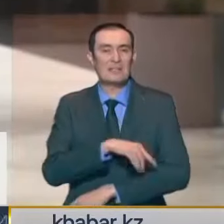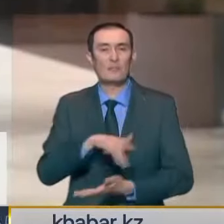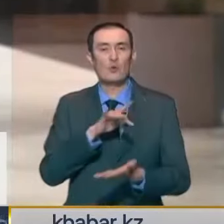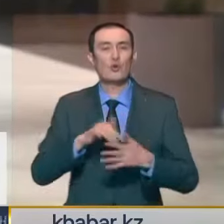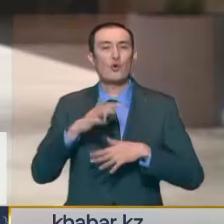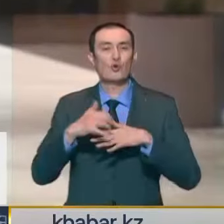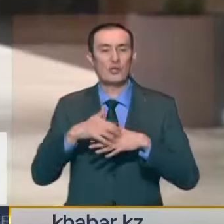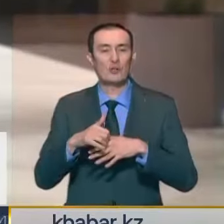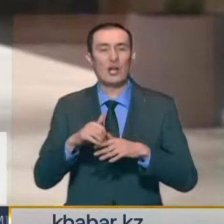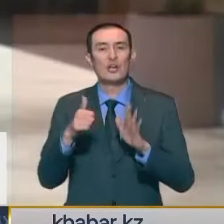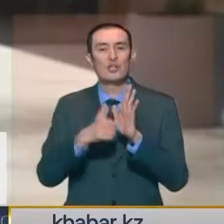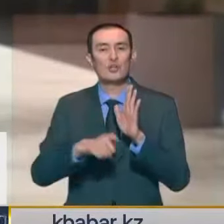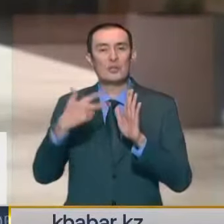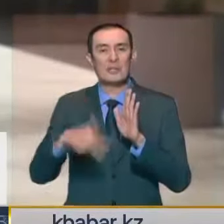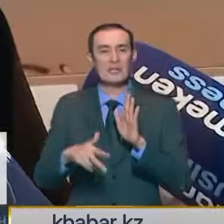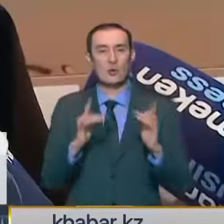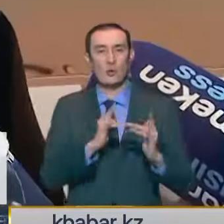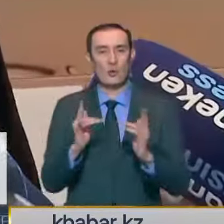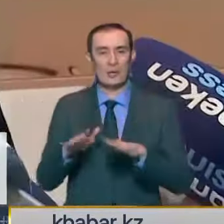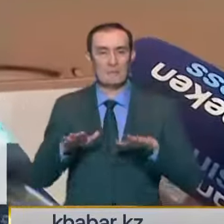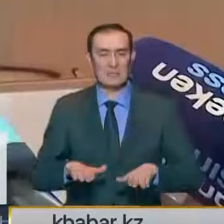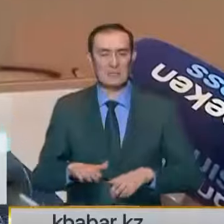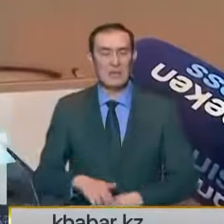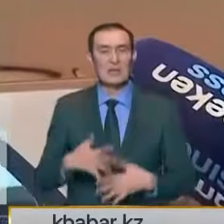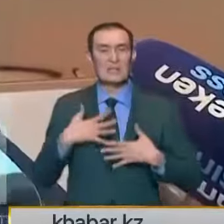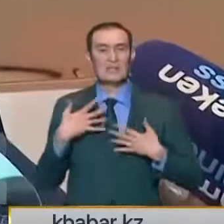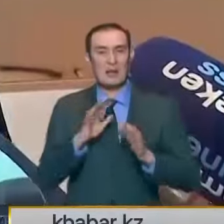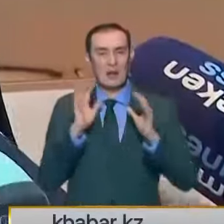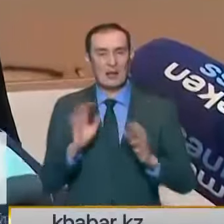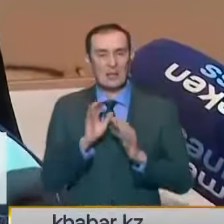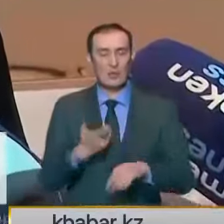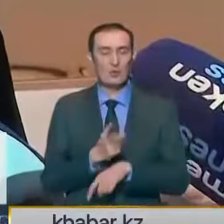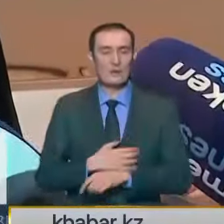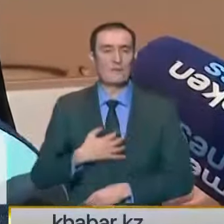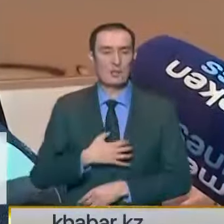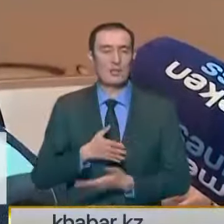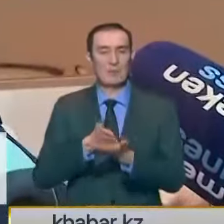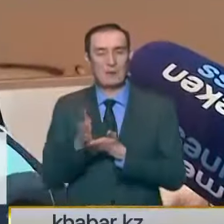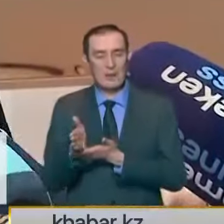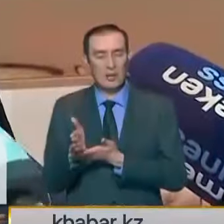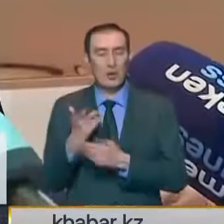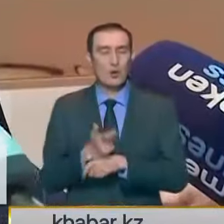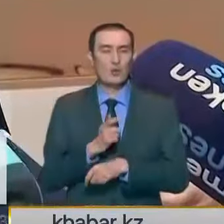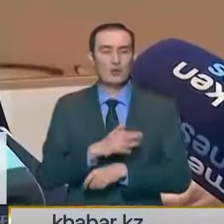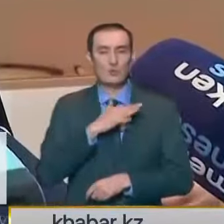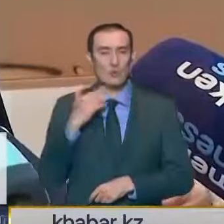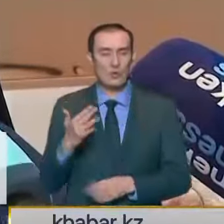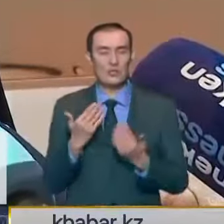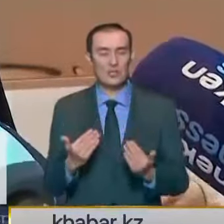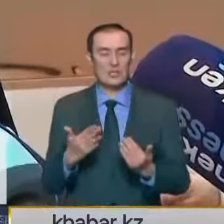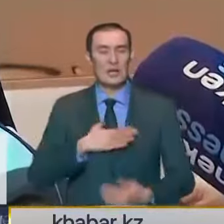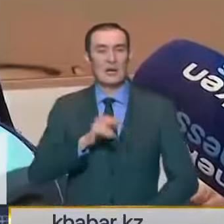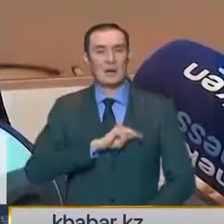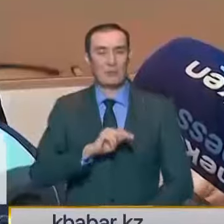шита на 630 койко мест здравоохранение очень важная отрасль Здесь много а мы сейчас